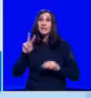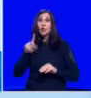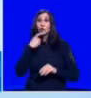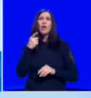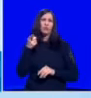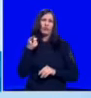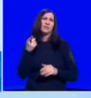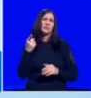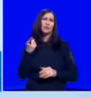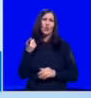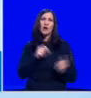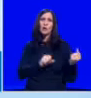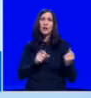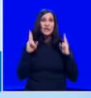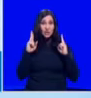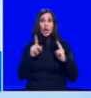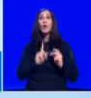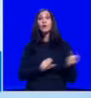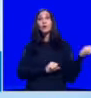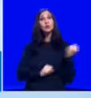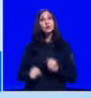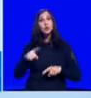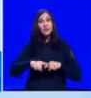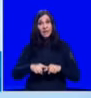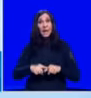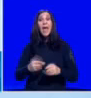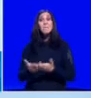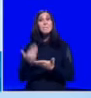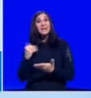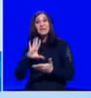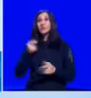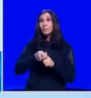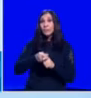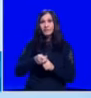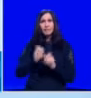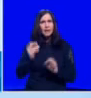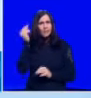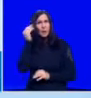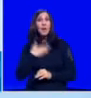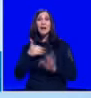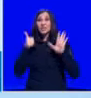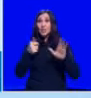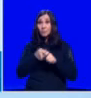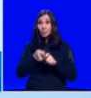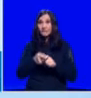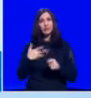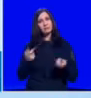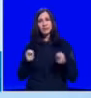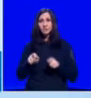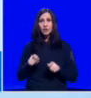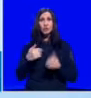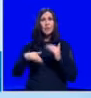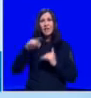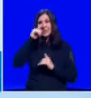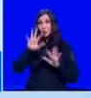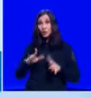Само, че това решение, което е на Конституционния съд, е преди всички поправки. Нека да припомним, че има 6 поправки, само да довърша. И